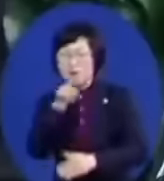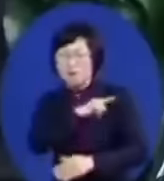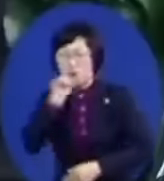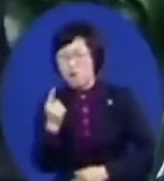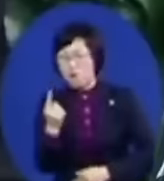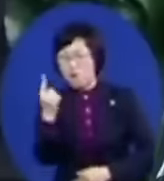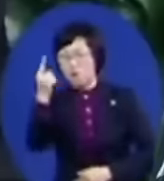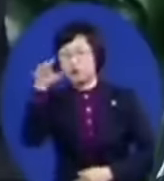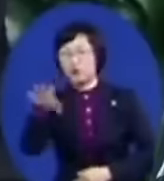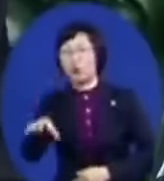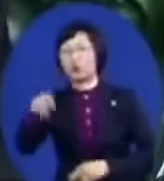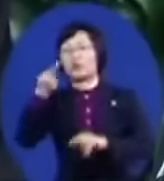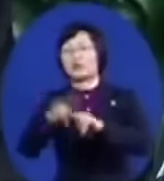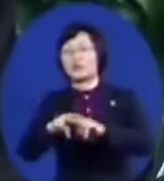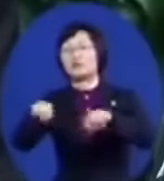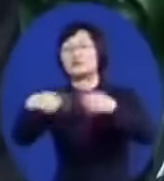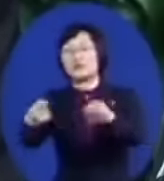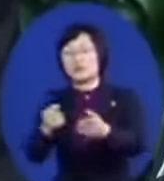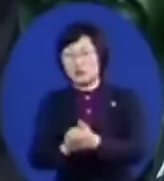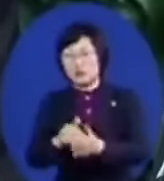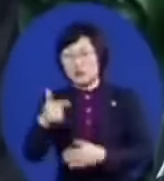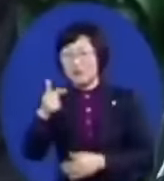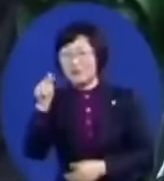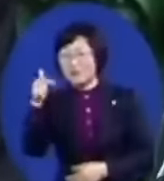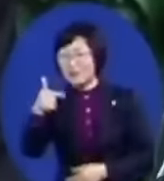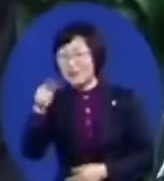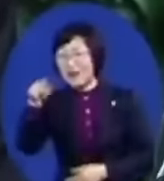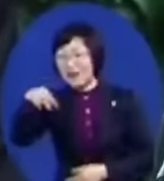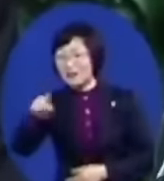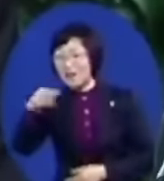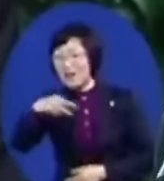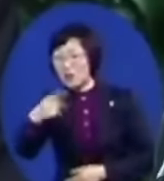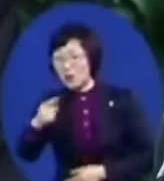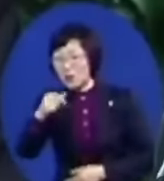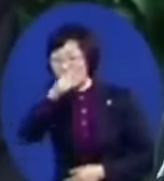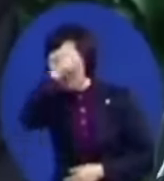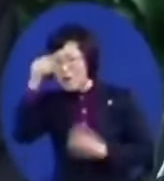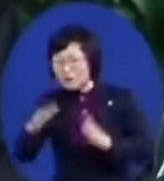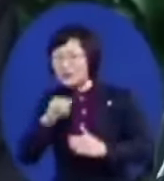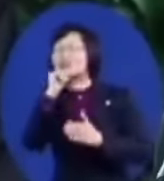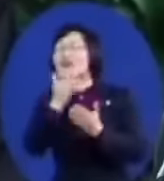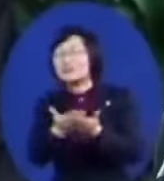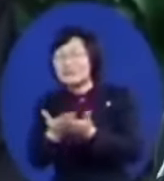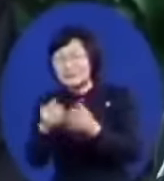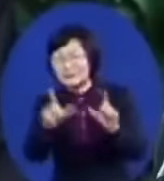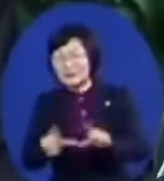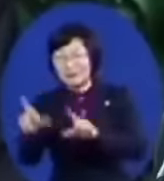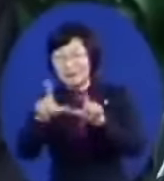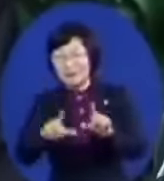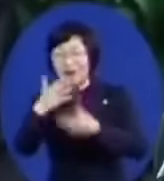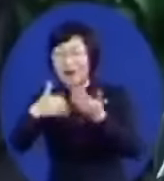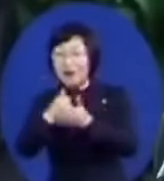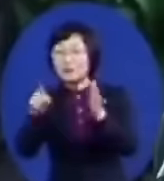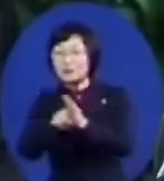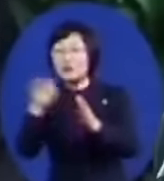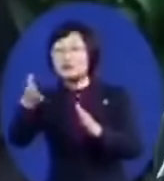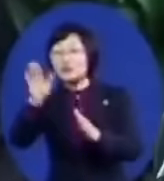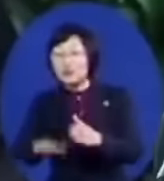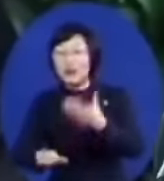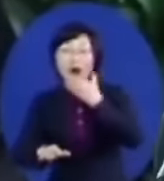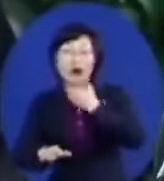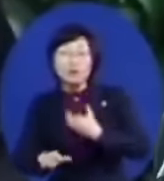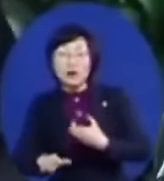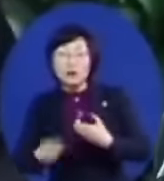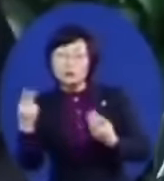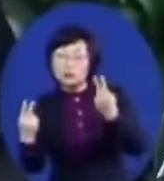자리에 올라갔습니다. 나사로는 평생에 거지로 살면서까지 하나님을 믿었으나 아브라함보다 높은 데 못